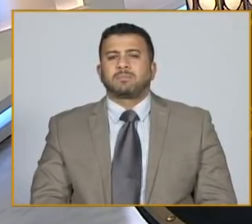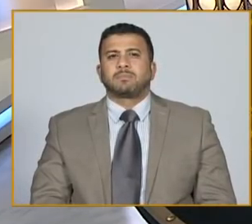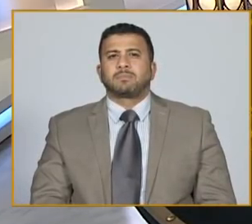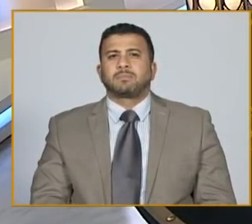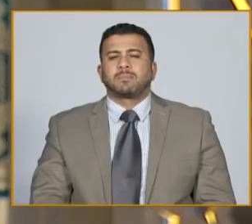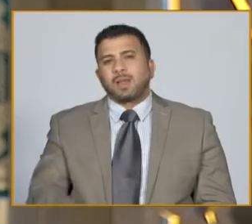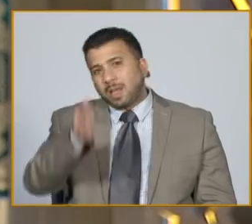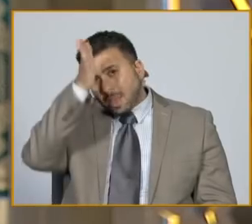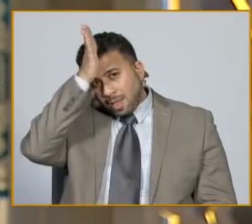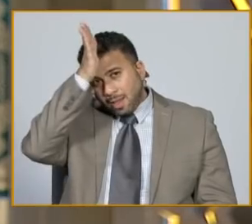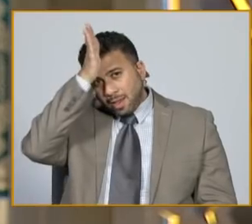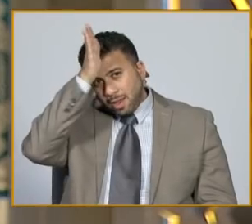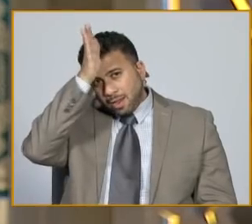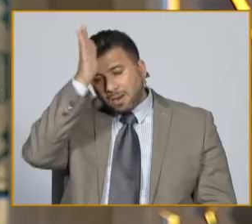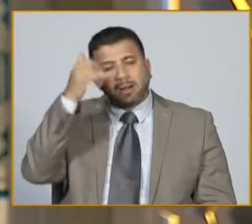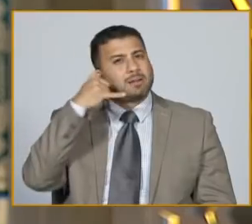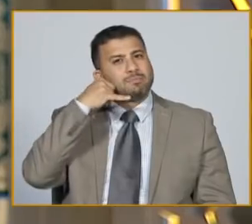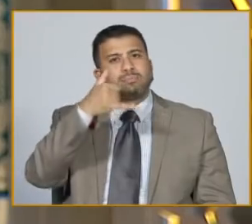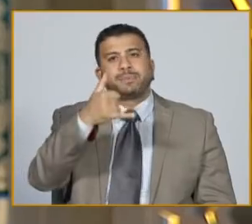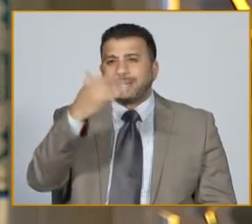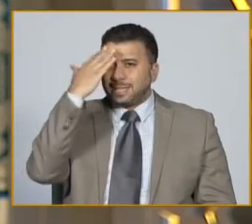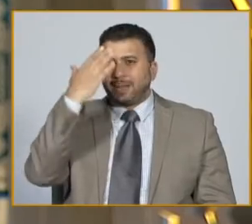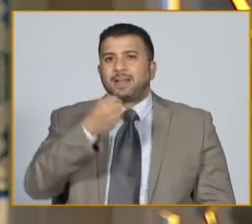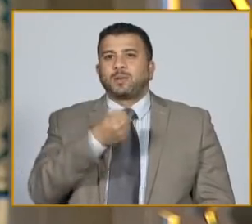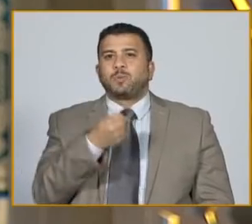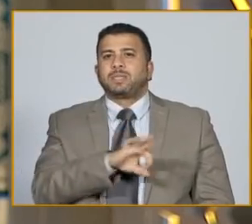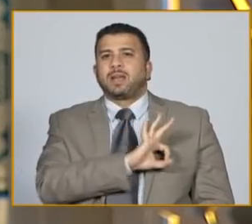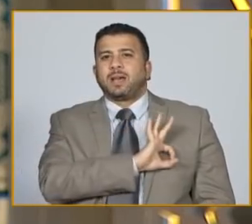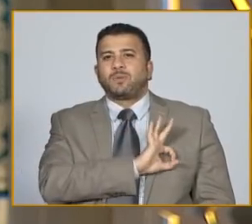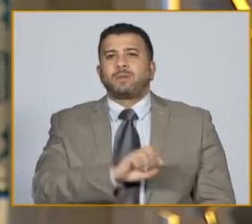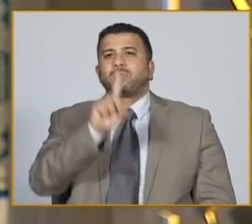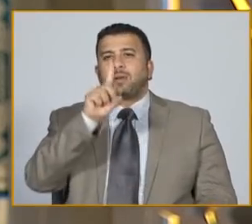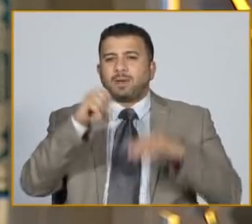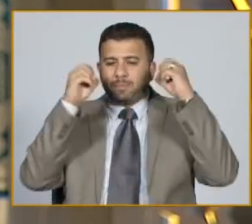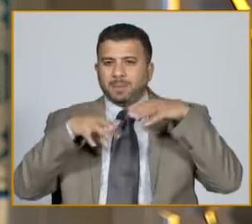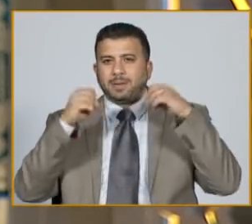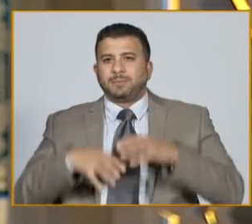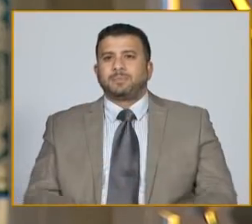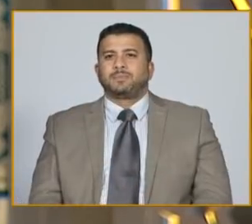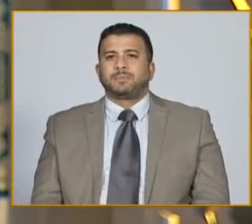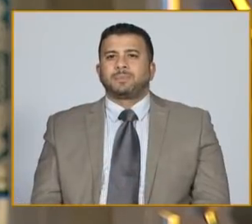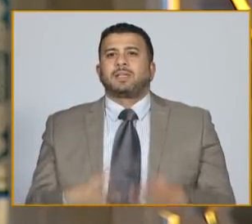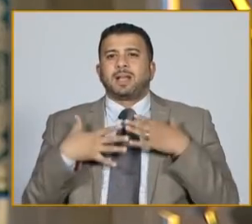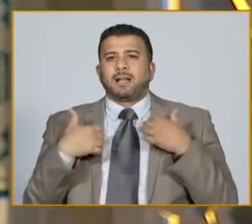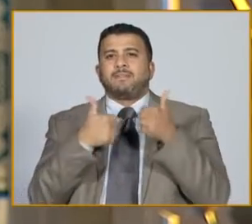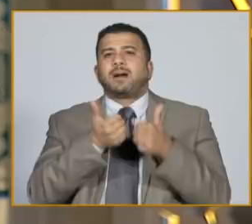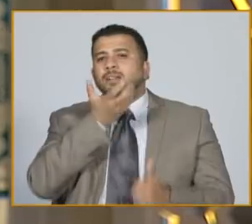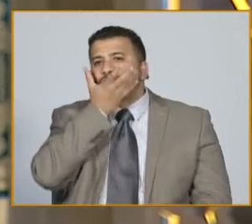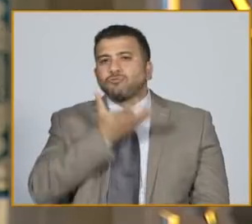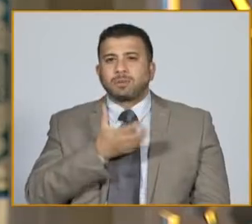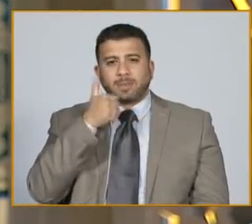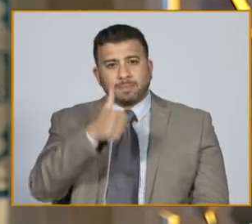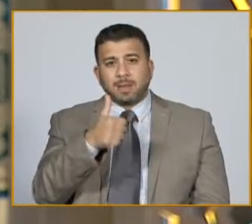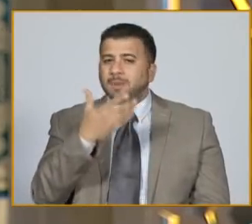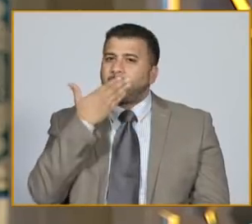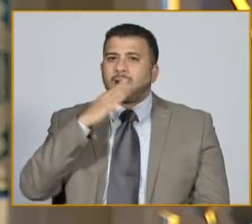أبو خطاب من العراق، تفضل. السلام عليكم يا شيخ. وعليكم السلام ورحمة الله وبركاته. كيف حالك يا شيخ؟ إن شاء الله مرتاح.